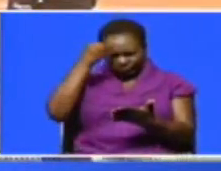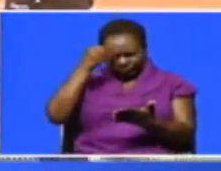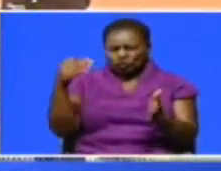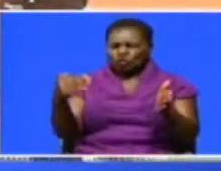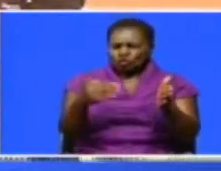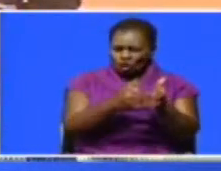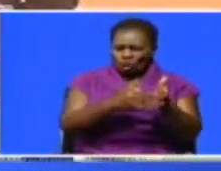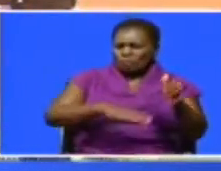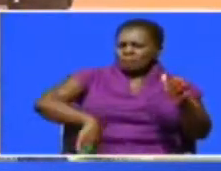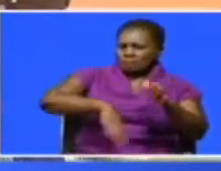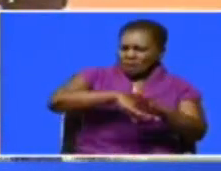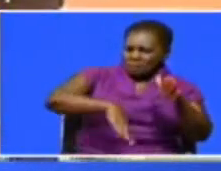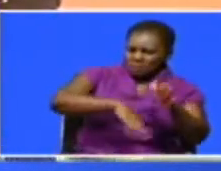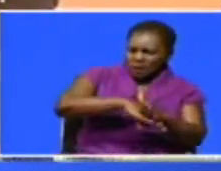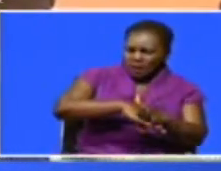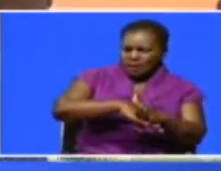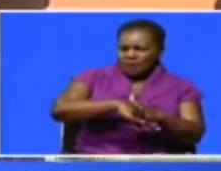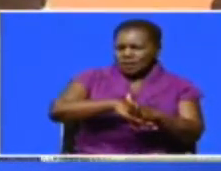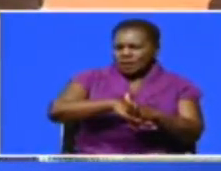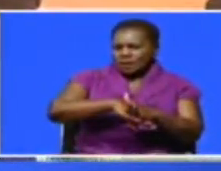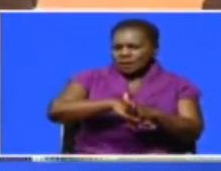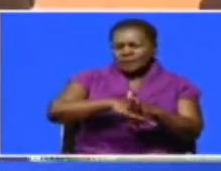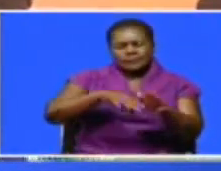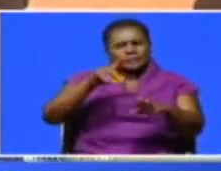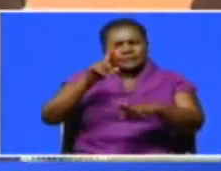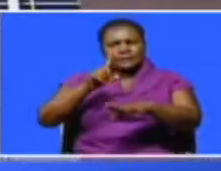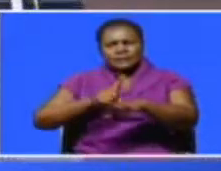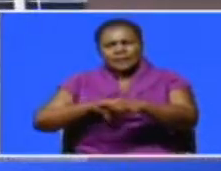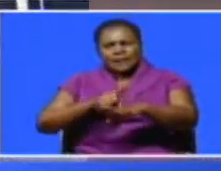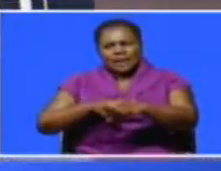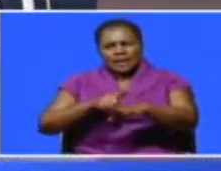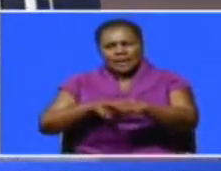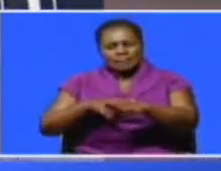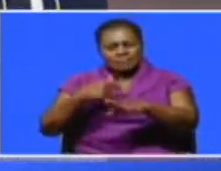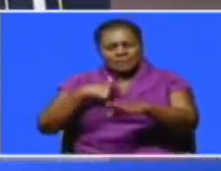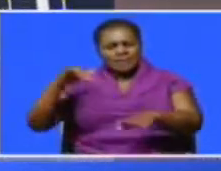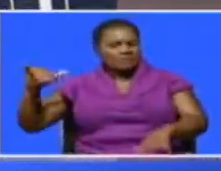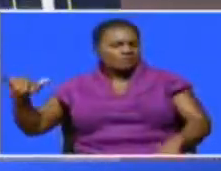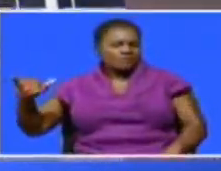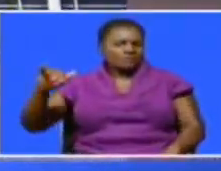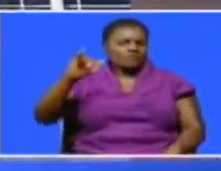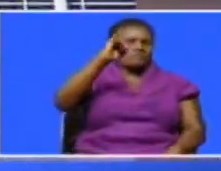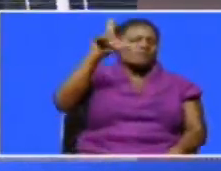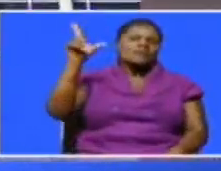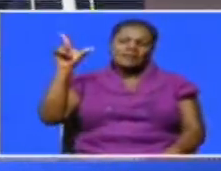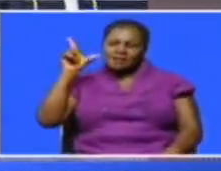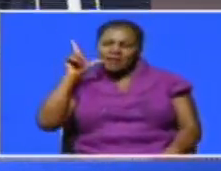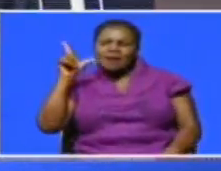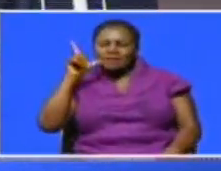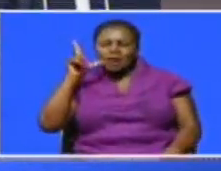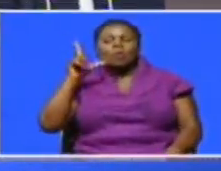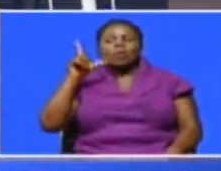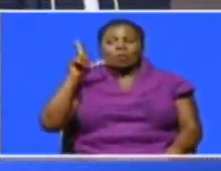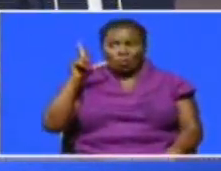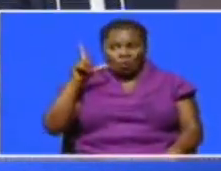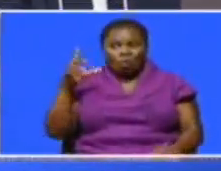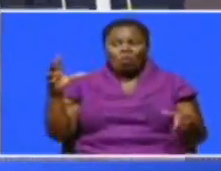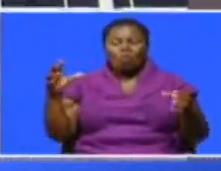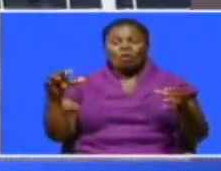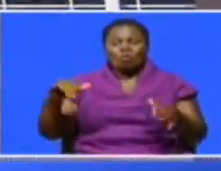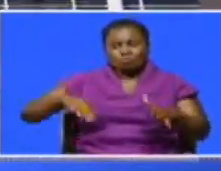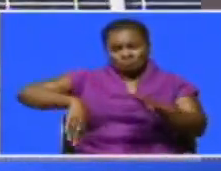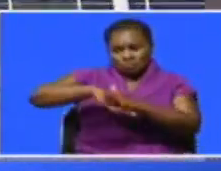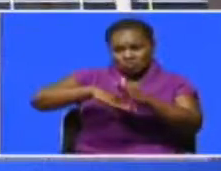ball, sijui nini. Saa vile niliendanga London, waliona yenyewe ball imefanya nimepanda